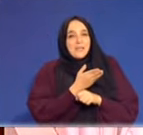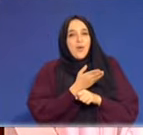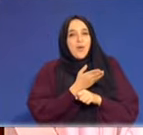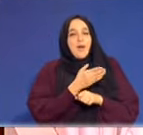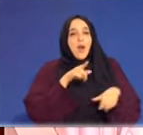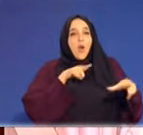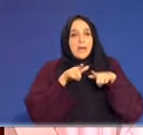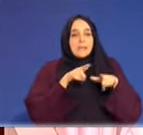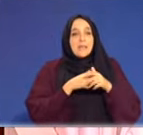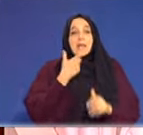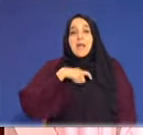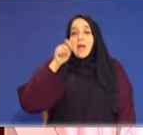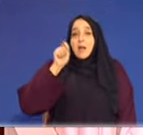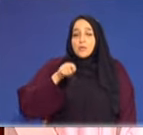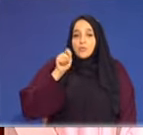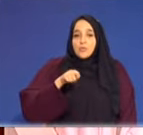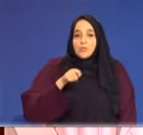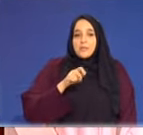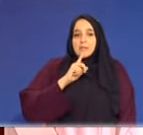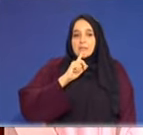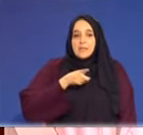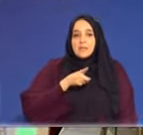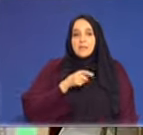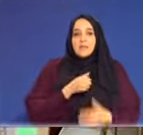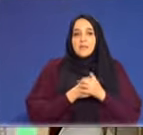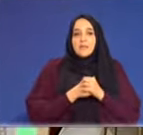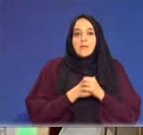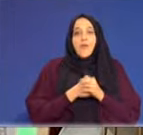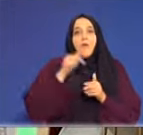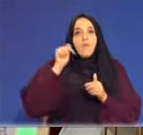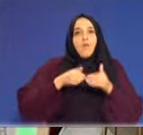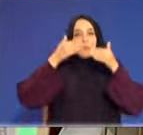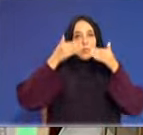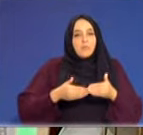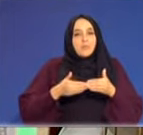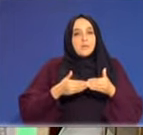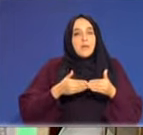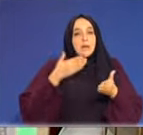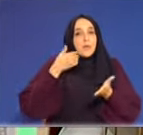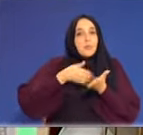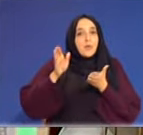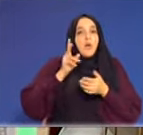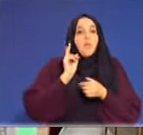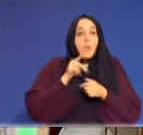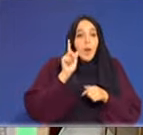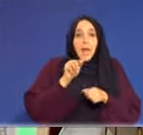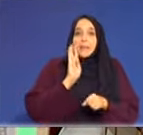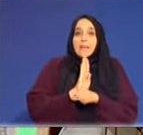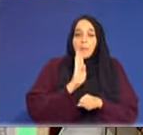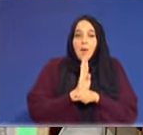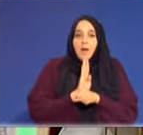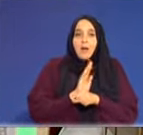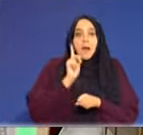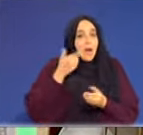حكم من القاضي باللي يوقف تمثيل التعطل، حتى لأنه كاين شهود